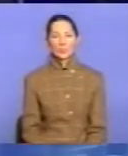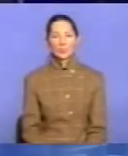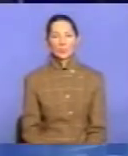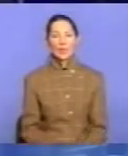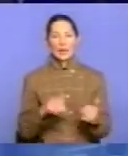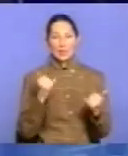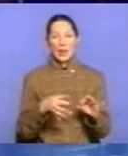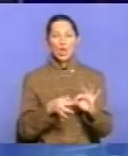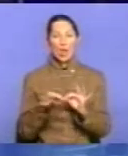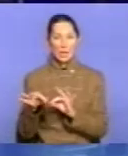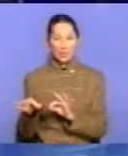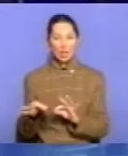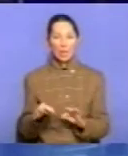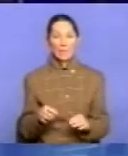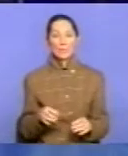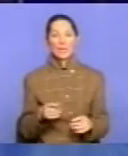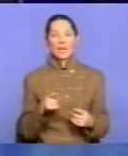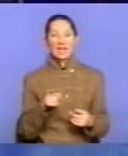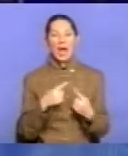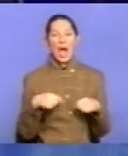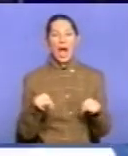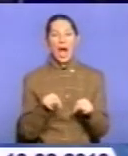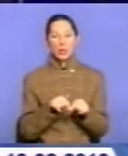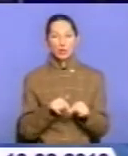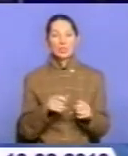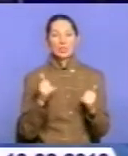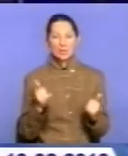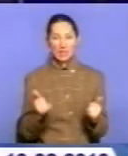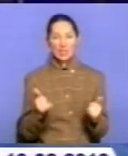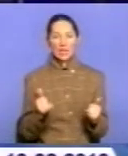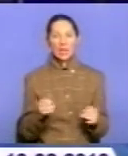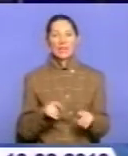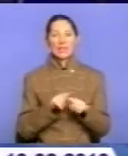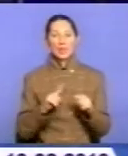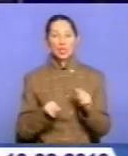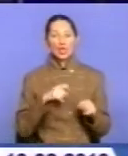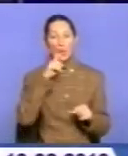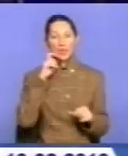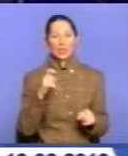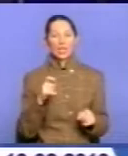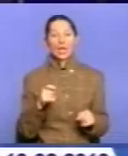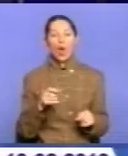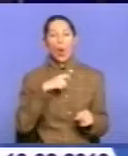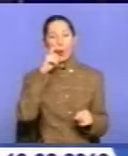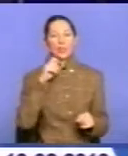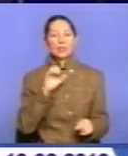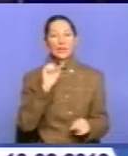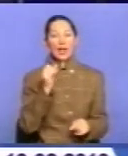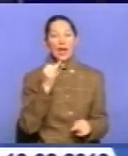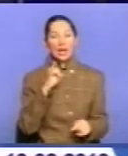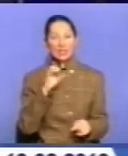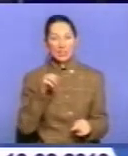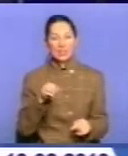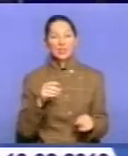А тепер докладніше. IT-галузь нині найдинамічніша у світі. Утім, українські IT-спеціалісти все ще в